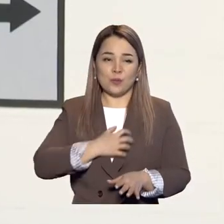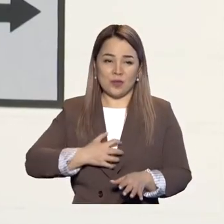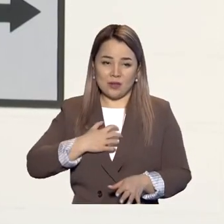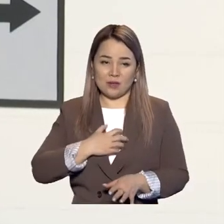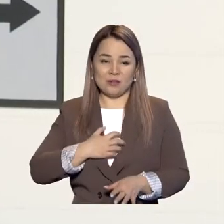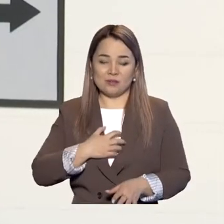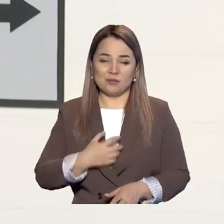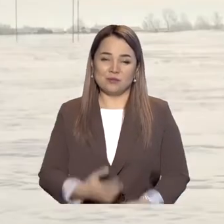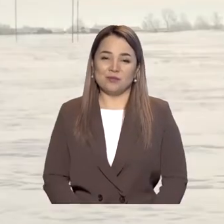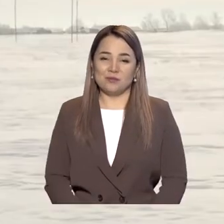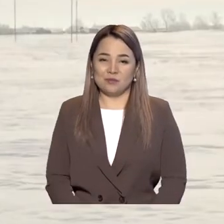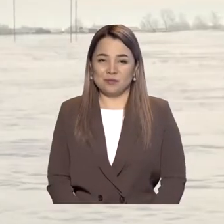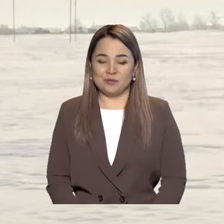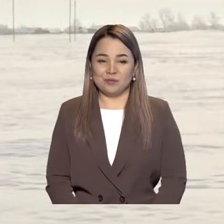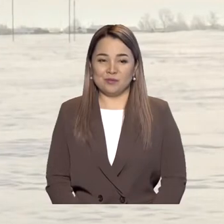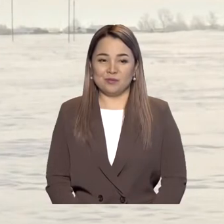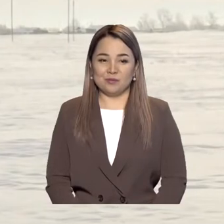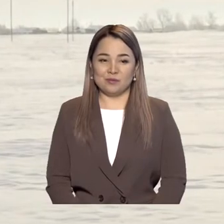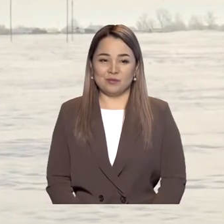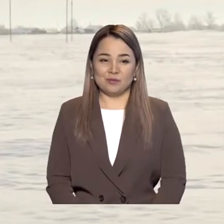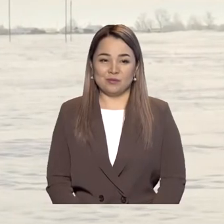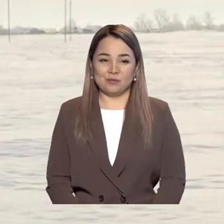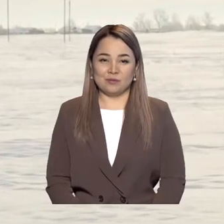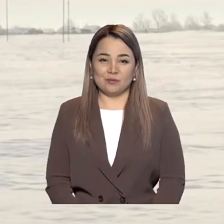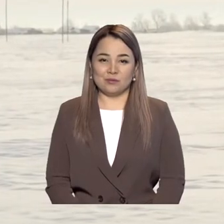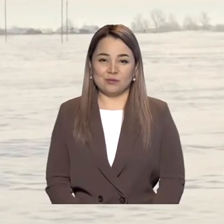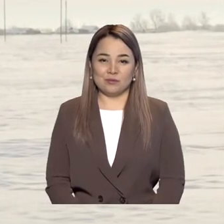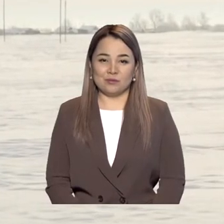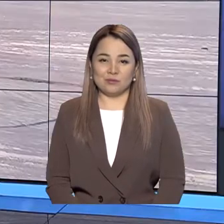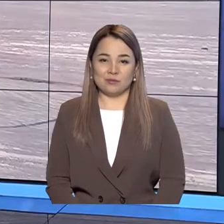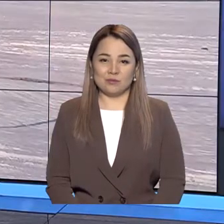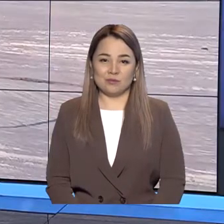Дәуренбек Әбдібек, Қыдырәлі Ахметбек, Қазақстан ұлттық арнасы, Қостанай.